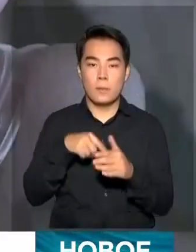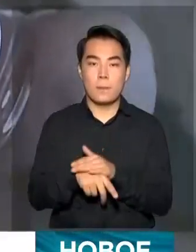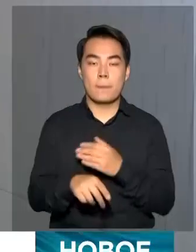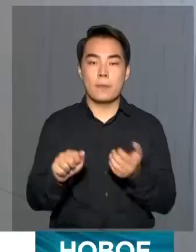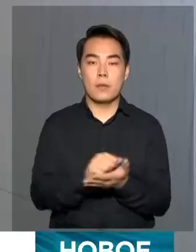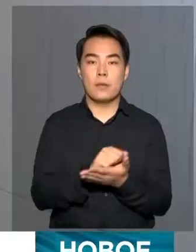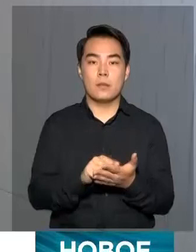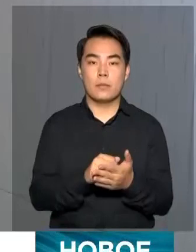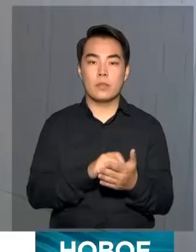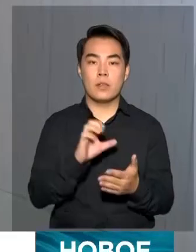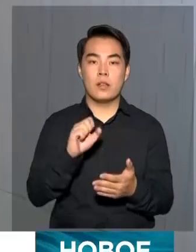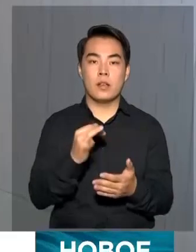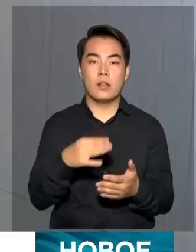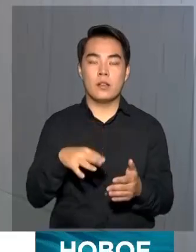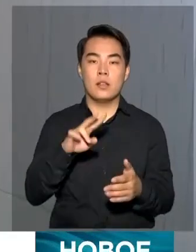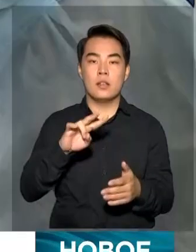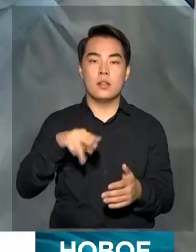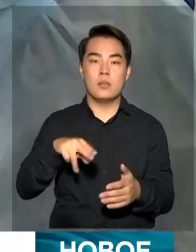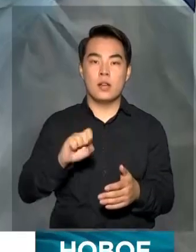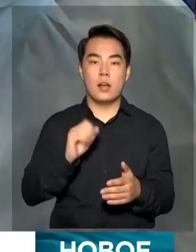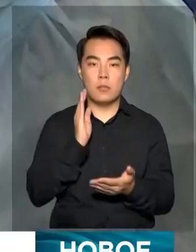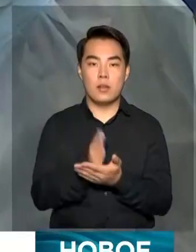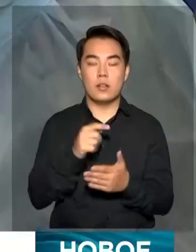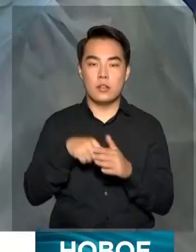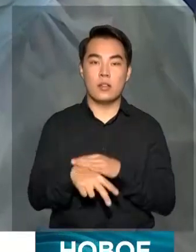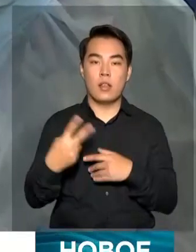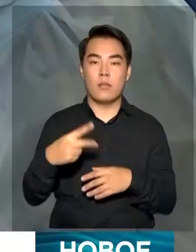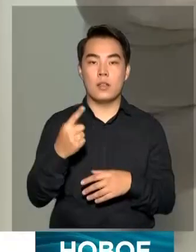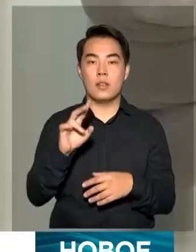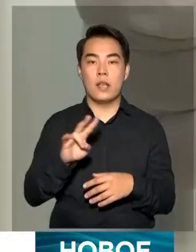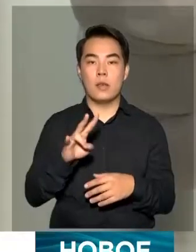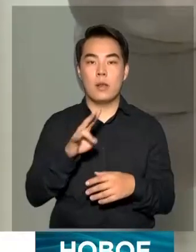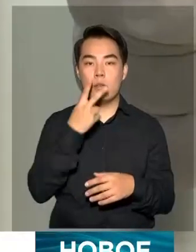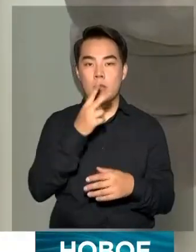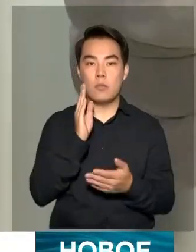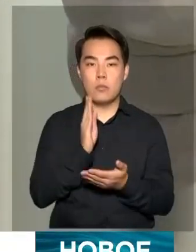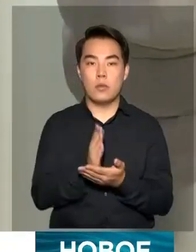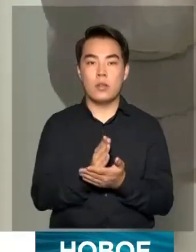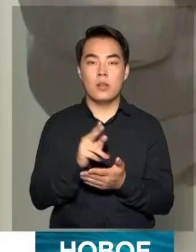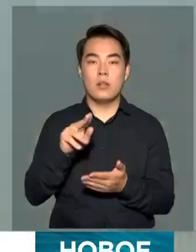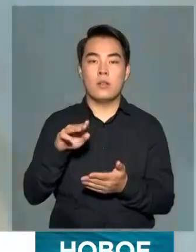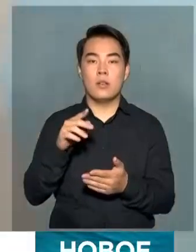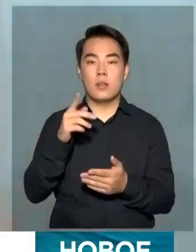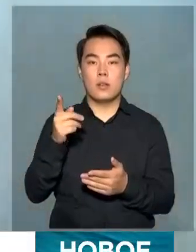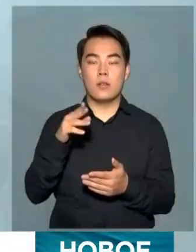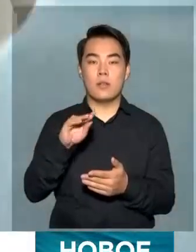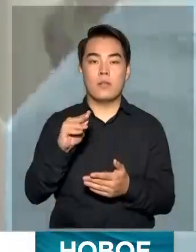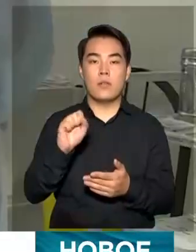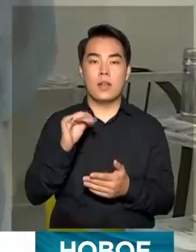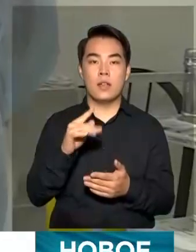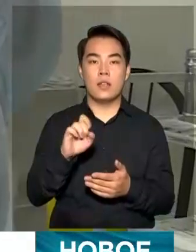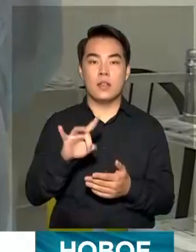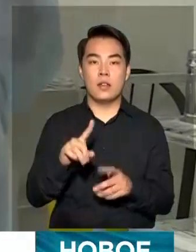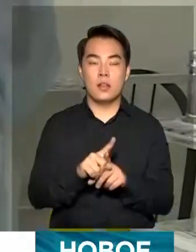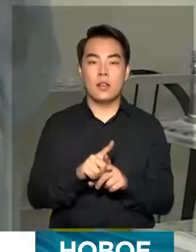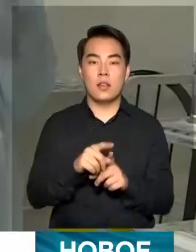размещен на сайте открытый нпа публичное обсуждение продлится до 21 ноября отмечу Фазер biantek одобрен в